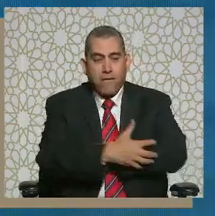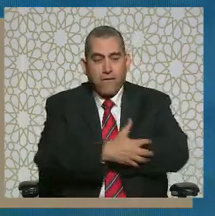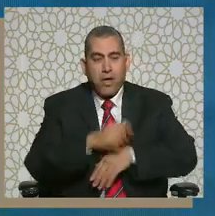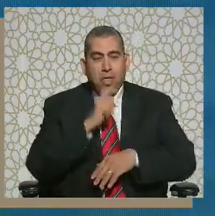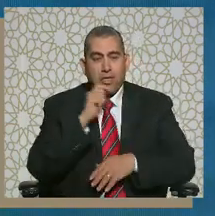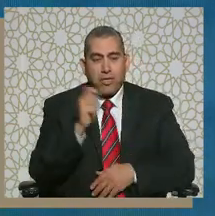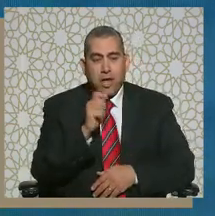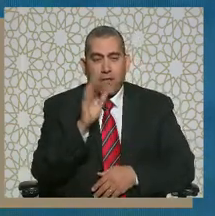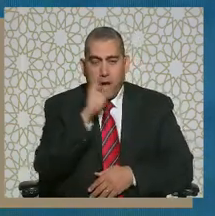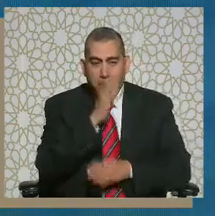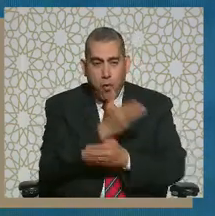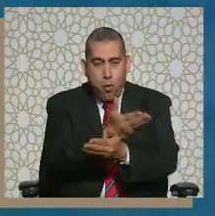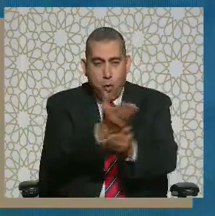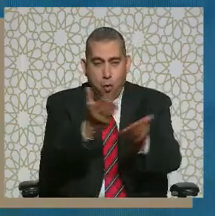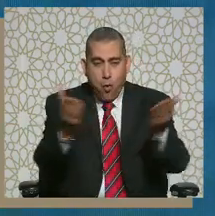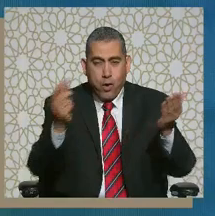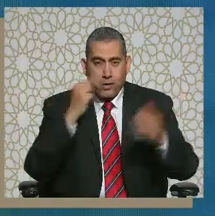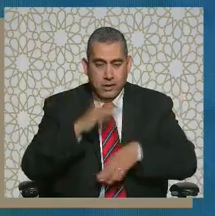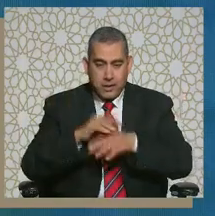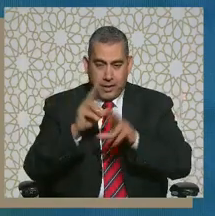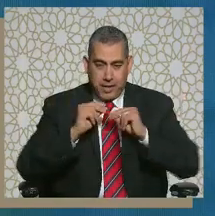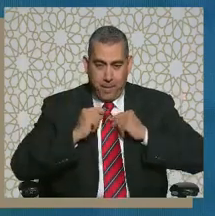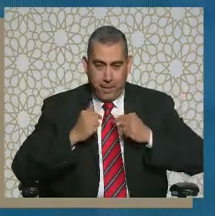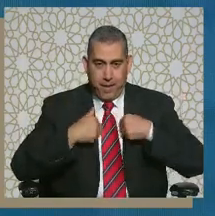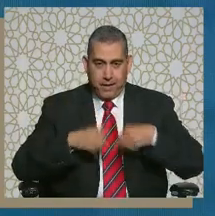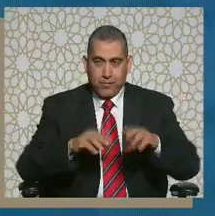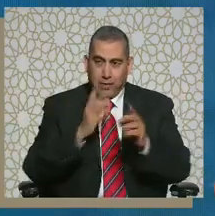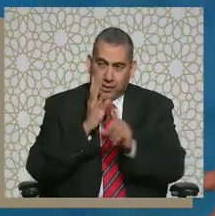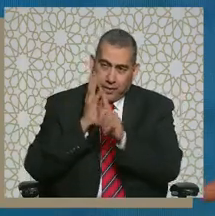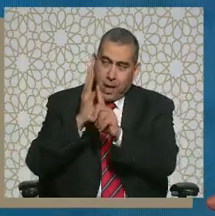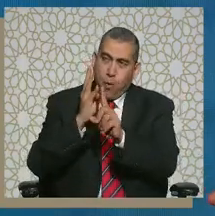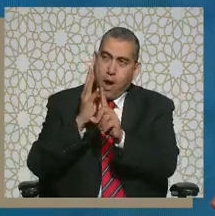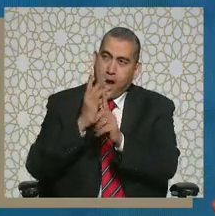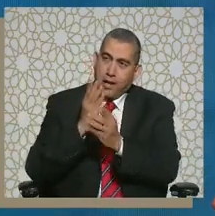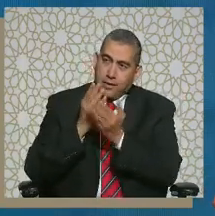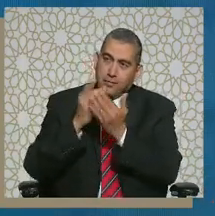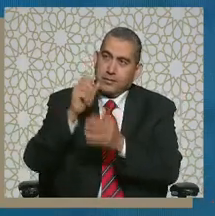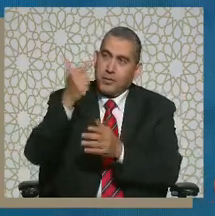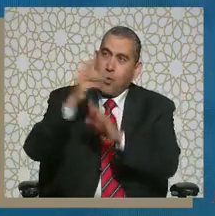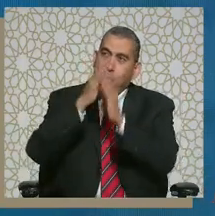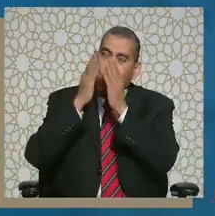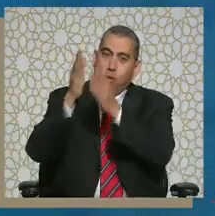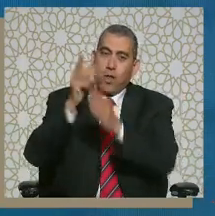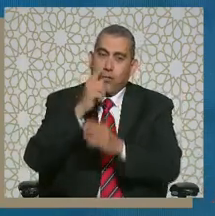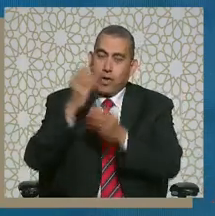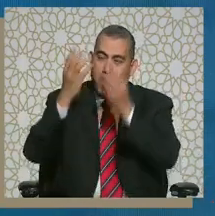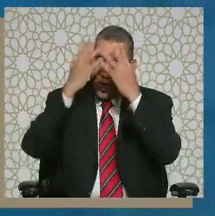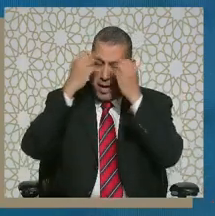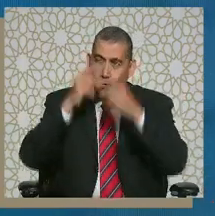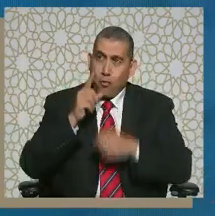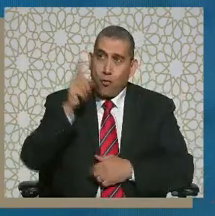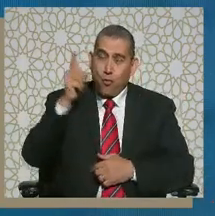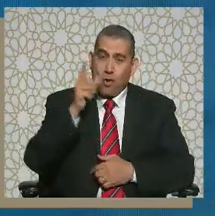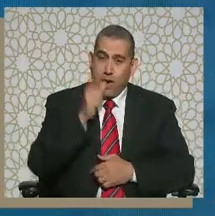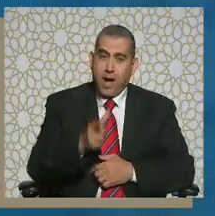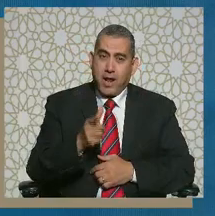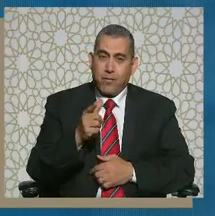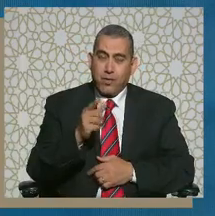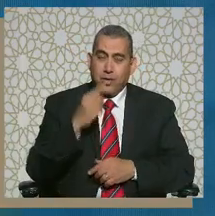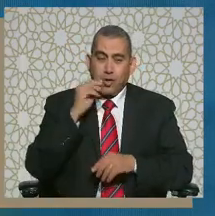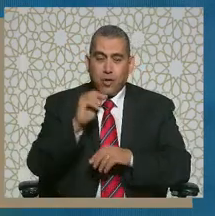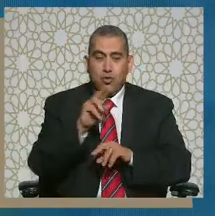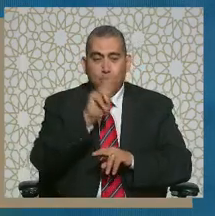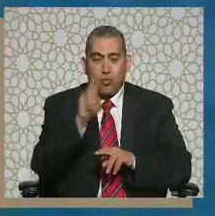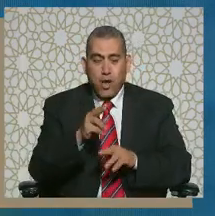والمساكين من امثالنا ان نتوكل عليه وده فضل منه ده كرم واذا سالك عبادي